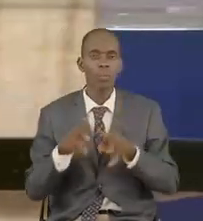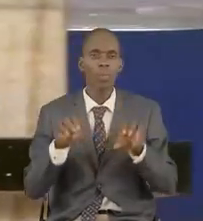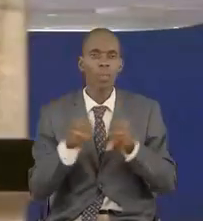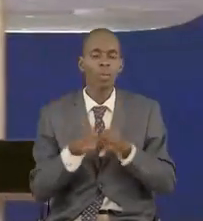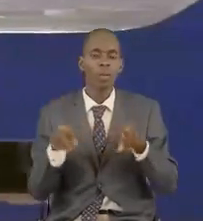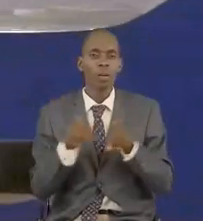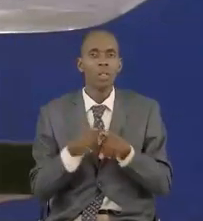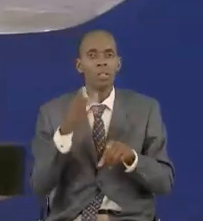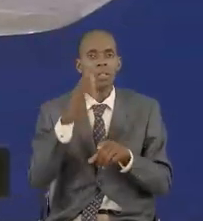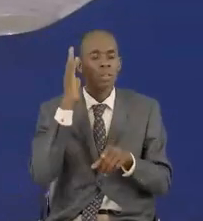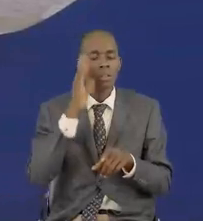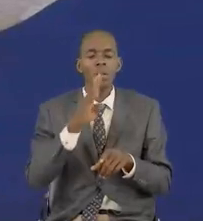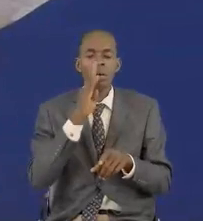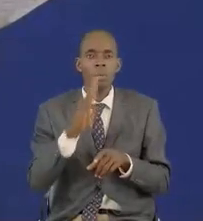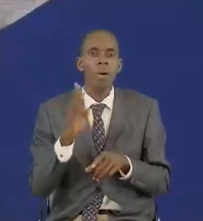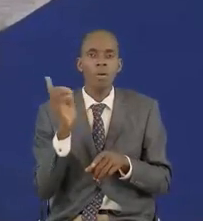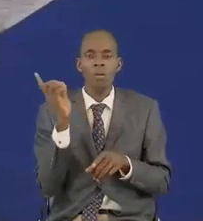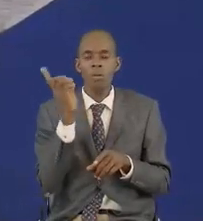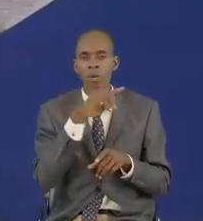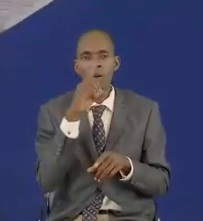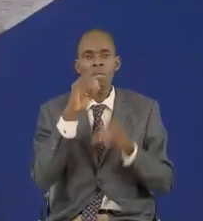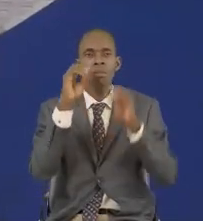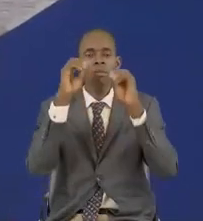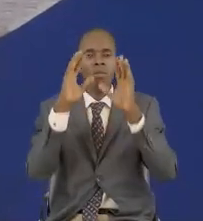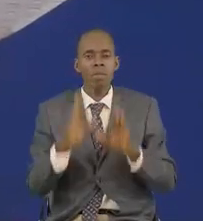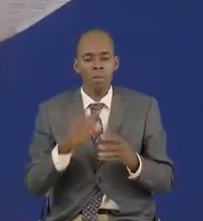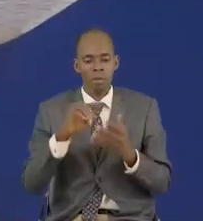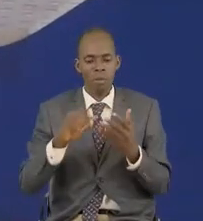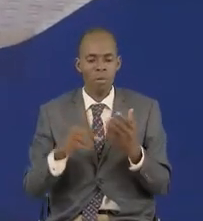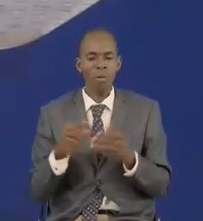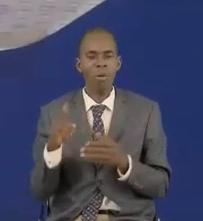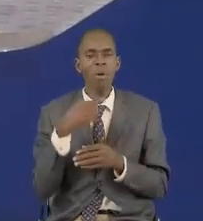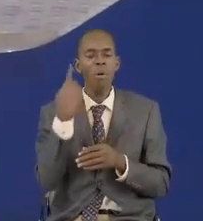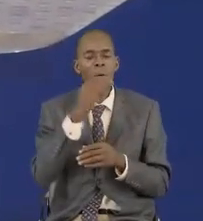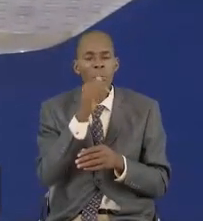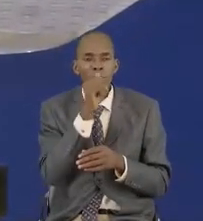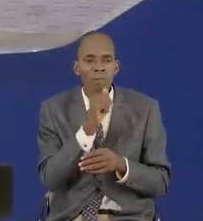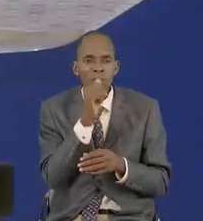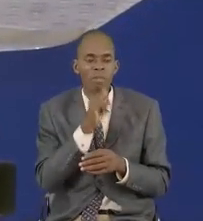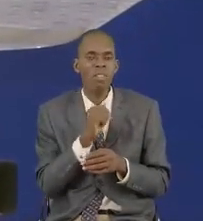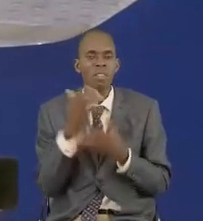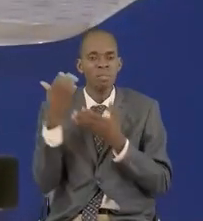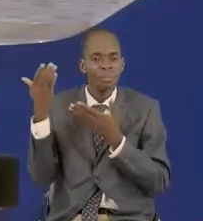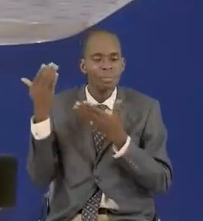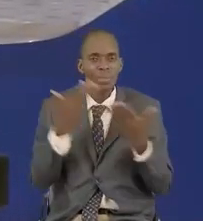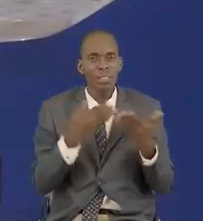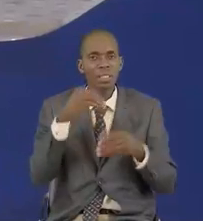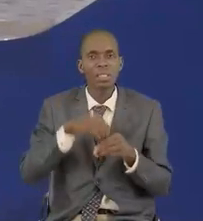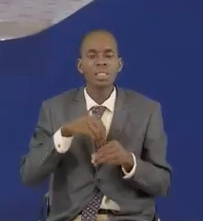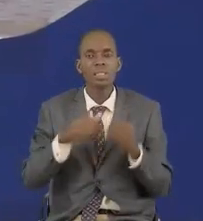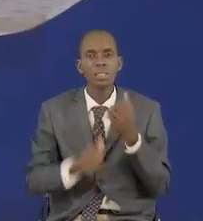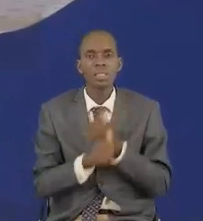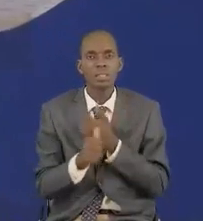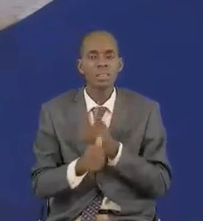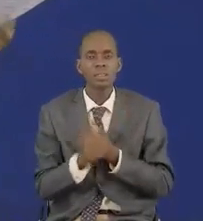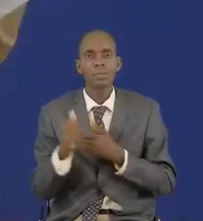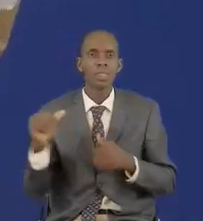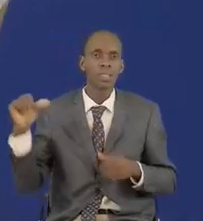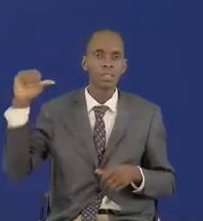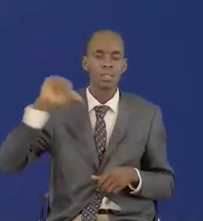alors il y a des faux prophètes il a eu parmi le peuple il y a parmi le peuple de foot prophète